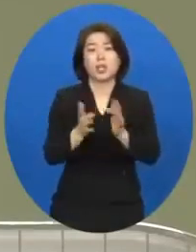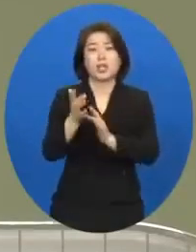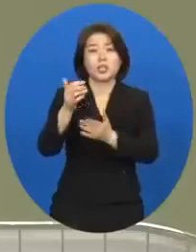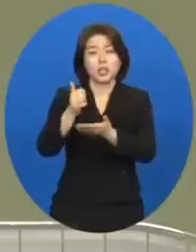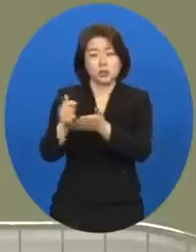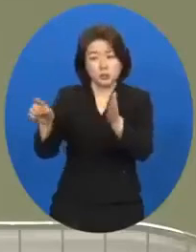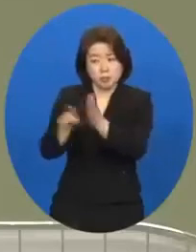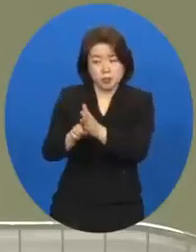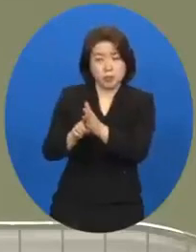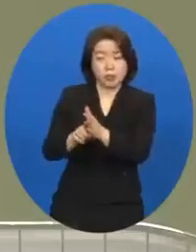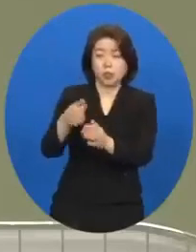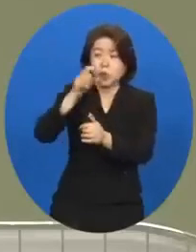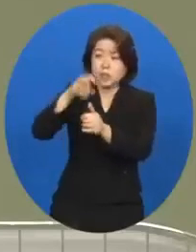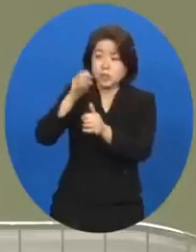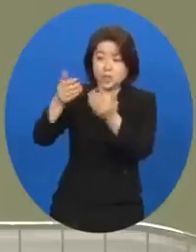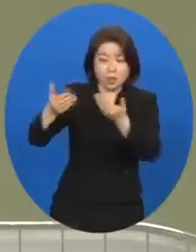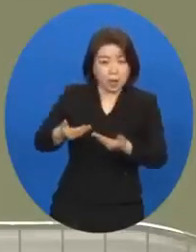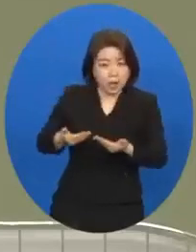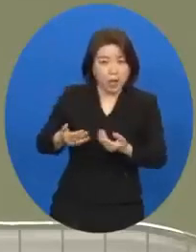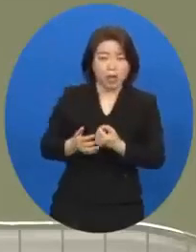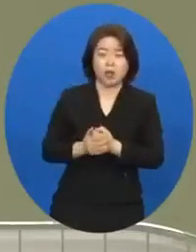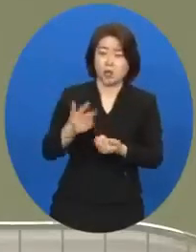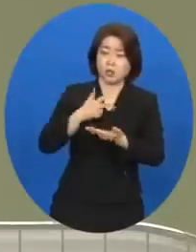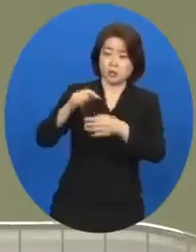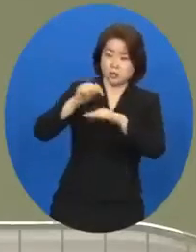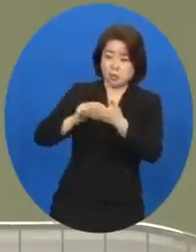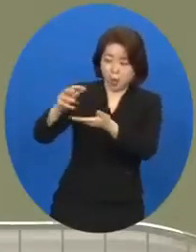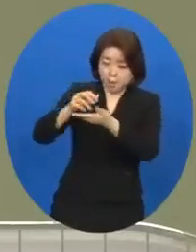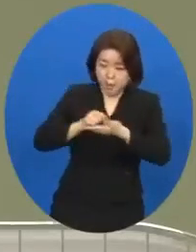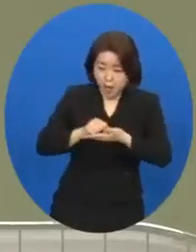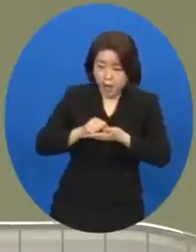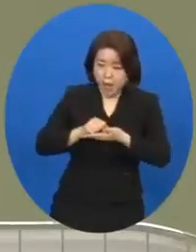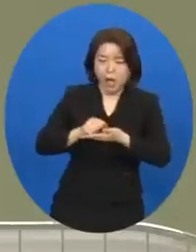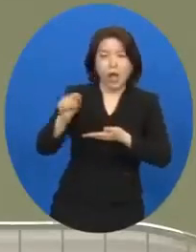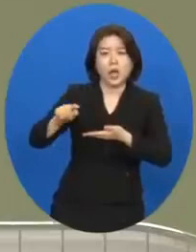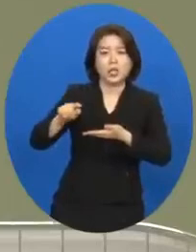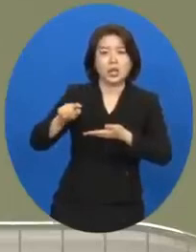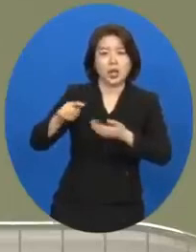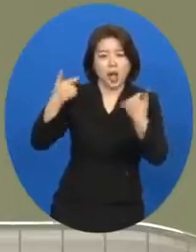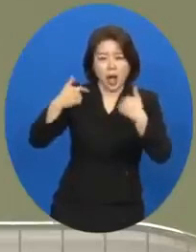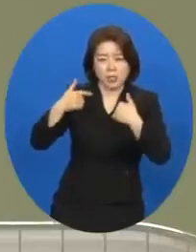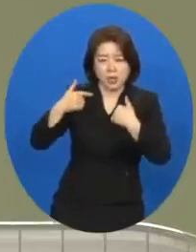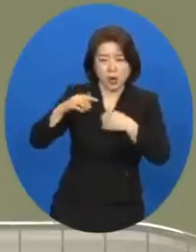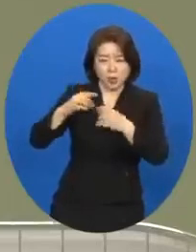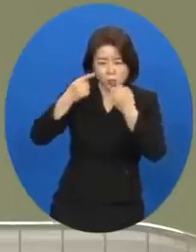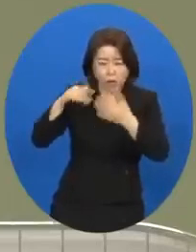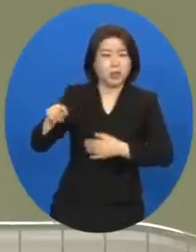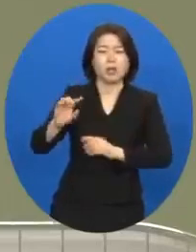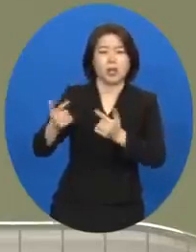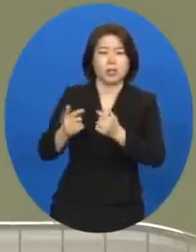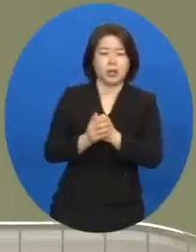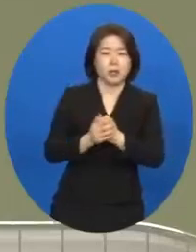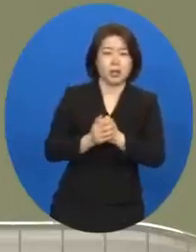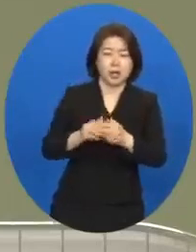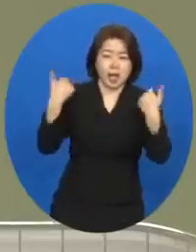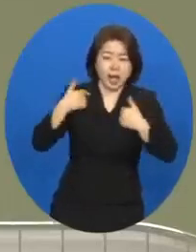세례 받았다고 그는 주님의 마음을 품고 살 수 있는 게 아닙니다. 항상 듣고 보는 거예요.